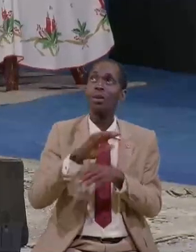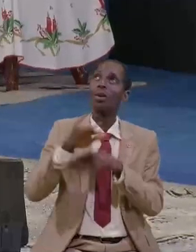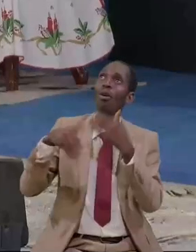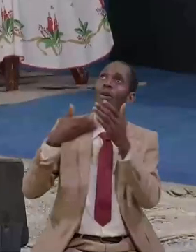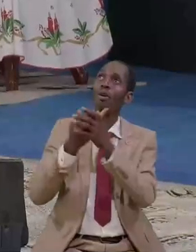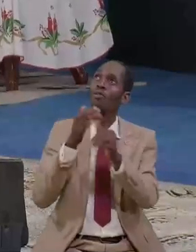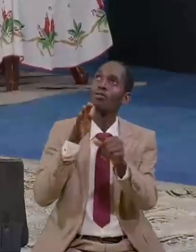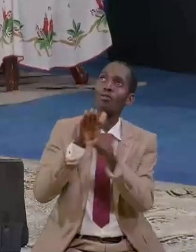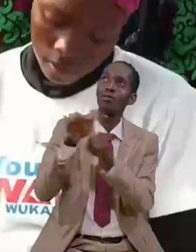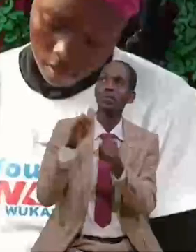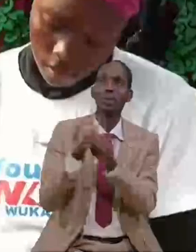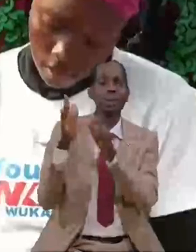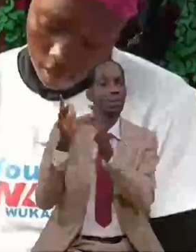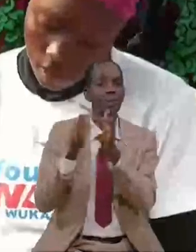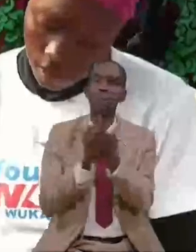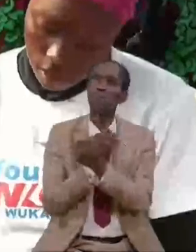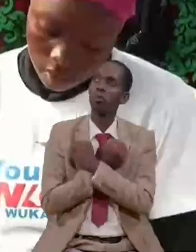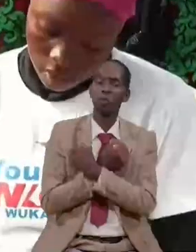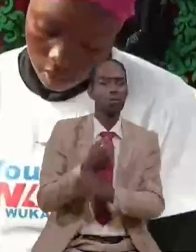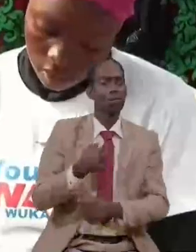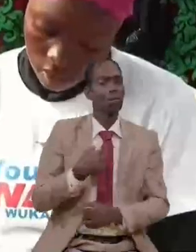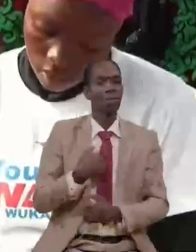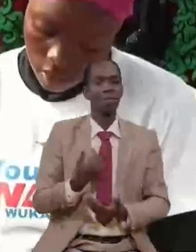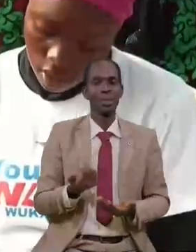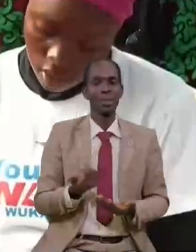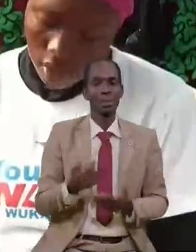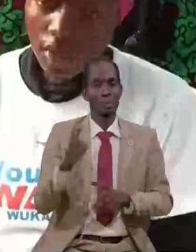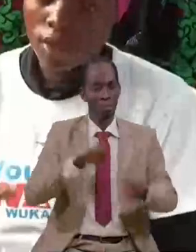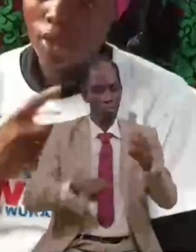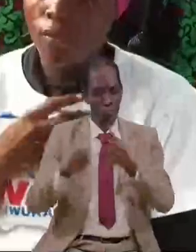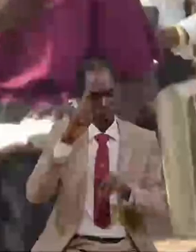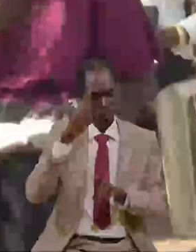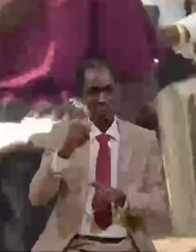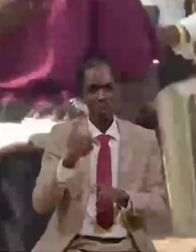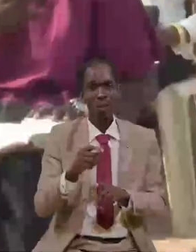tout suffisant Jésus m'aime. Dis-le pour toi, non?